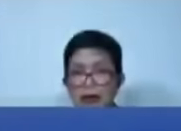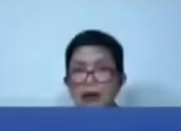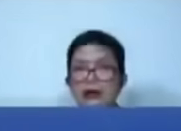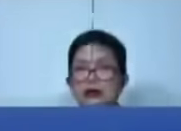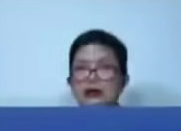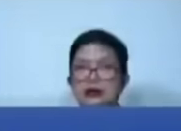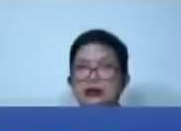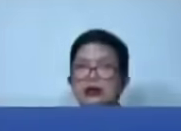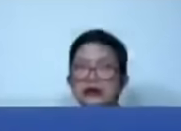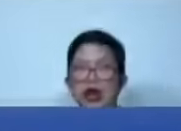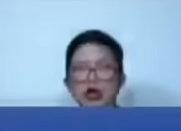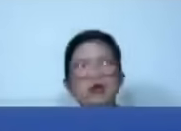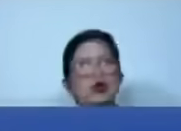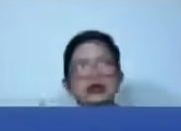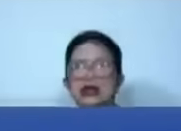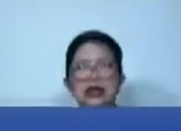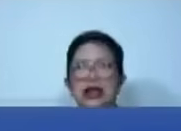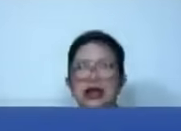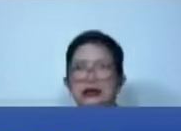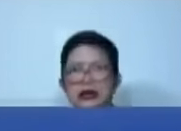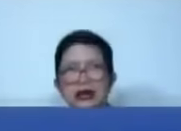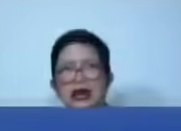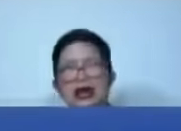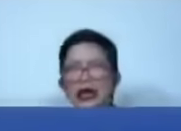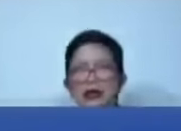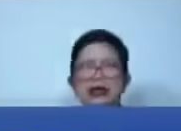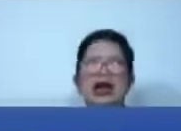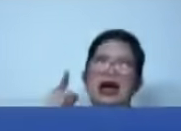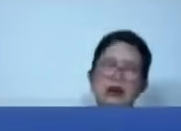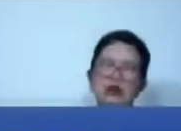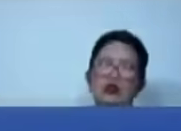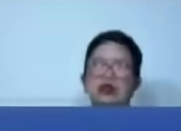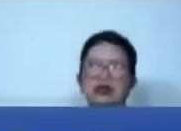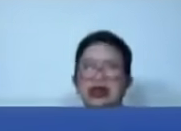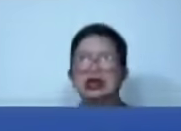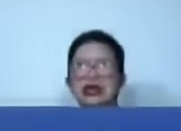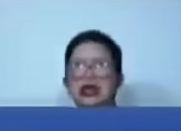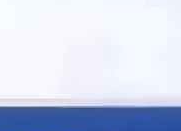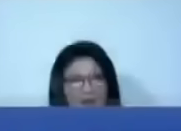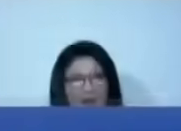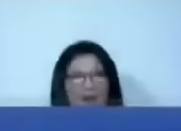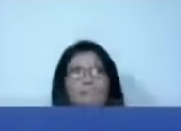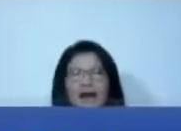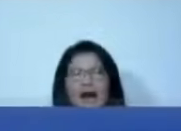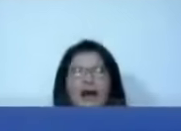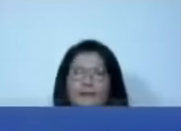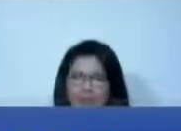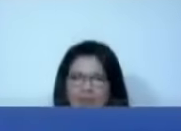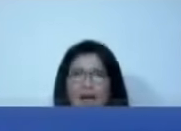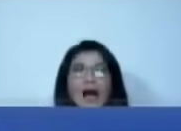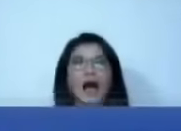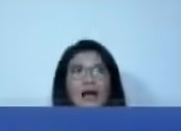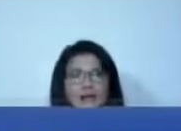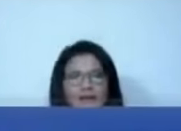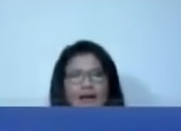kalau demokrasi kita tidak berjalan tidak mungkin anda jadi gubernur yang menyebabkan